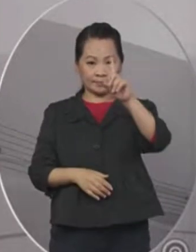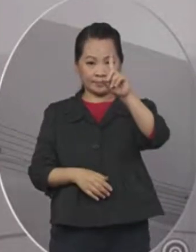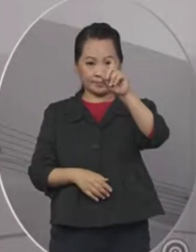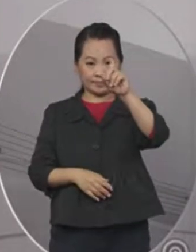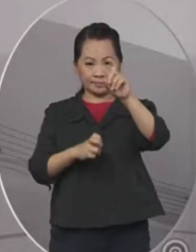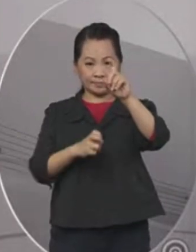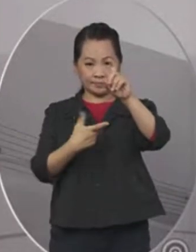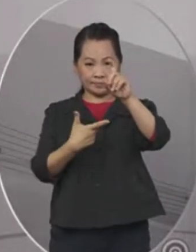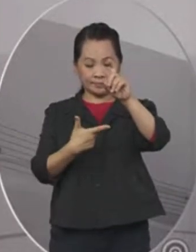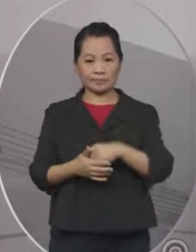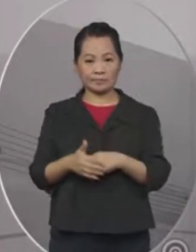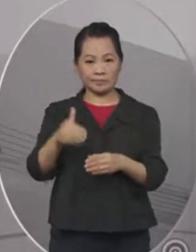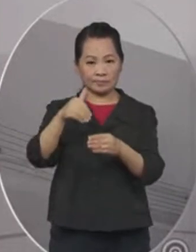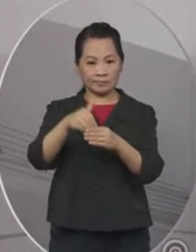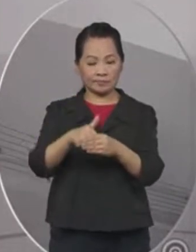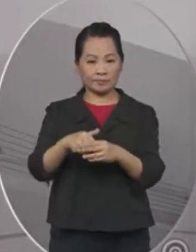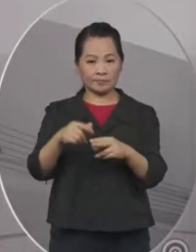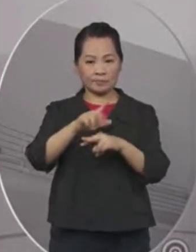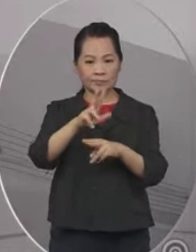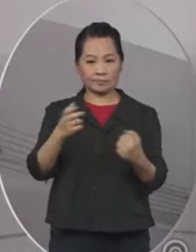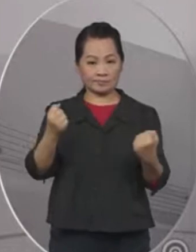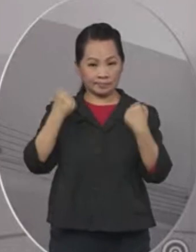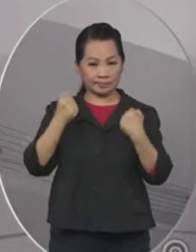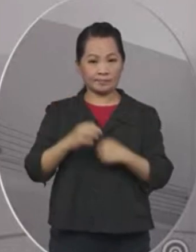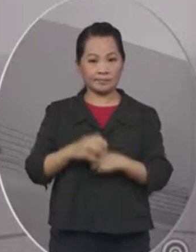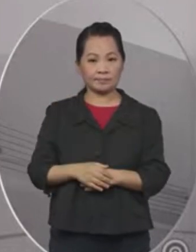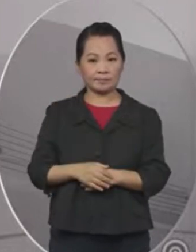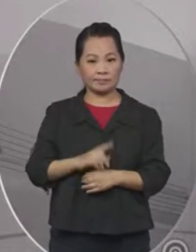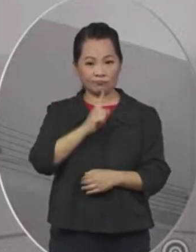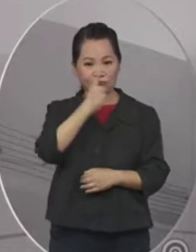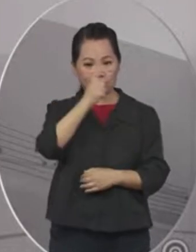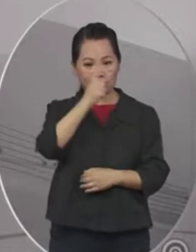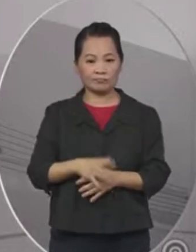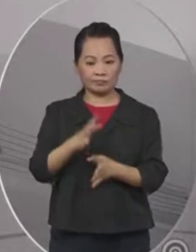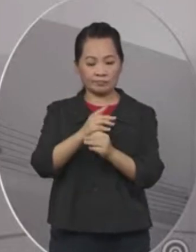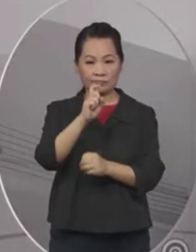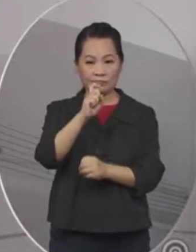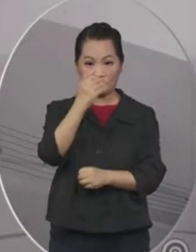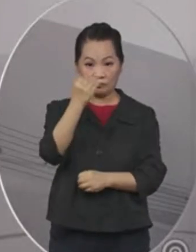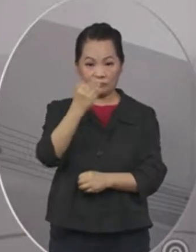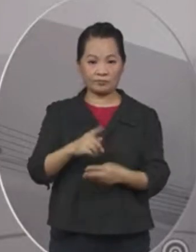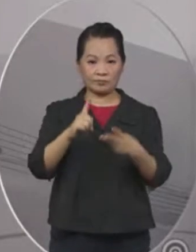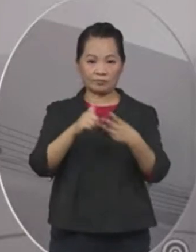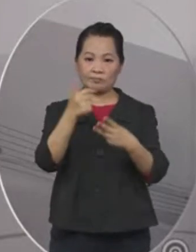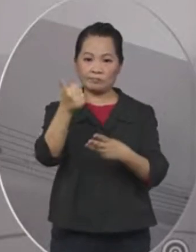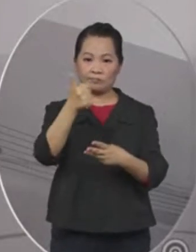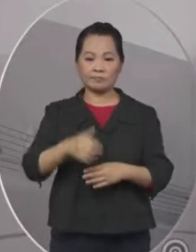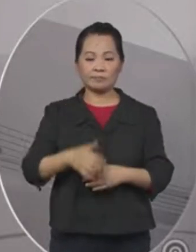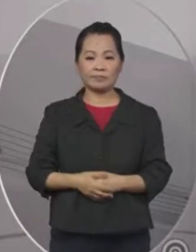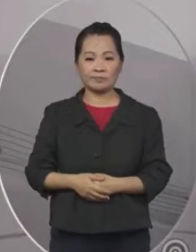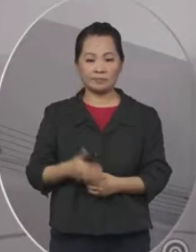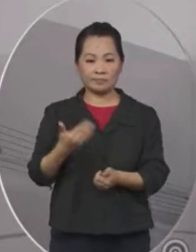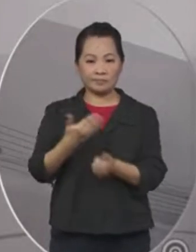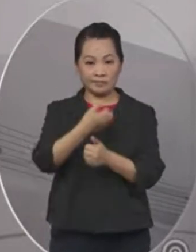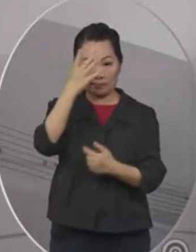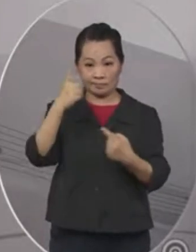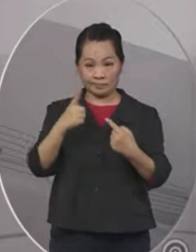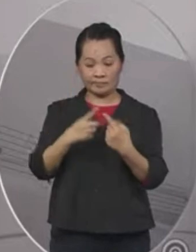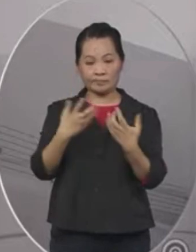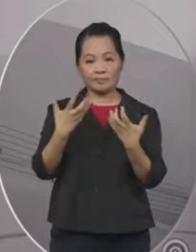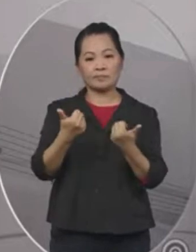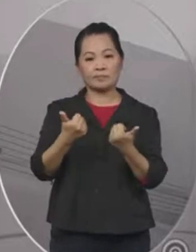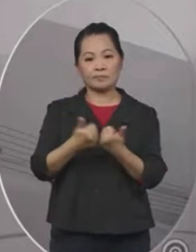11月26日，投给金色力量唯一的一席19号王玉阳，给年轻人一个机